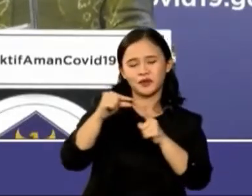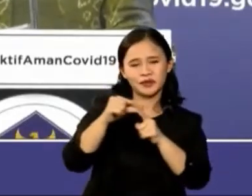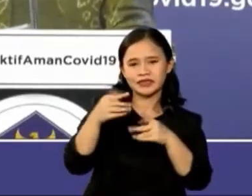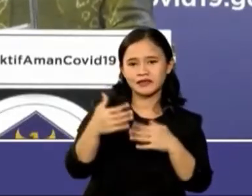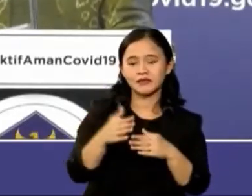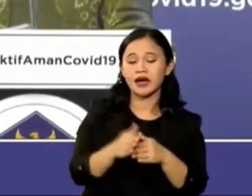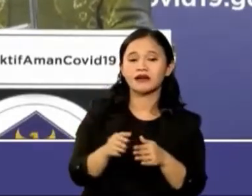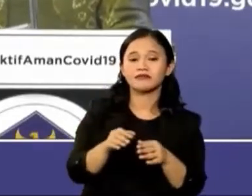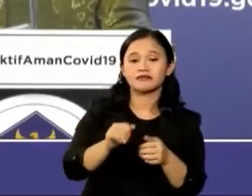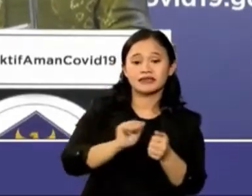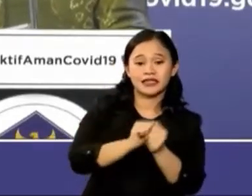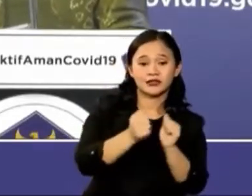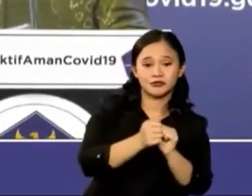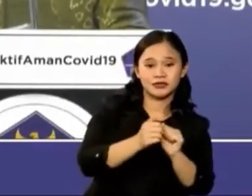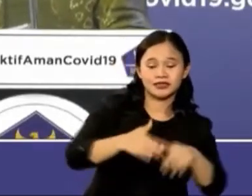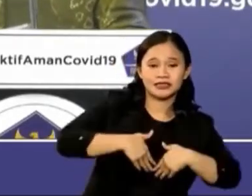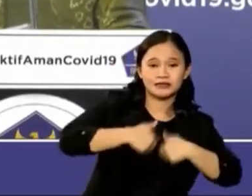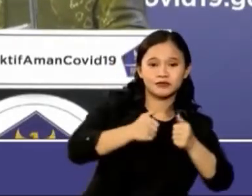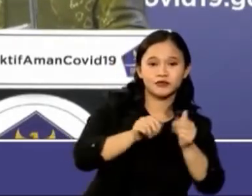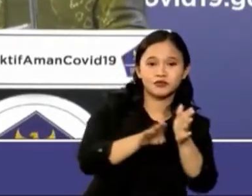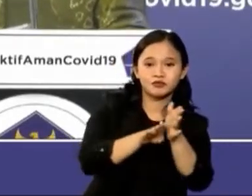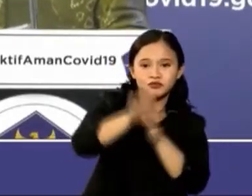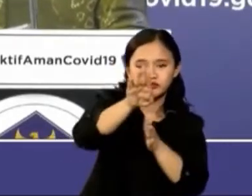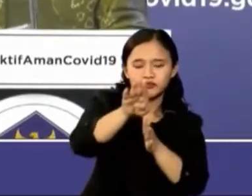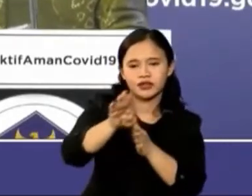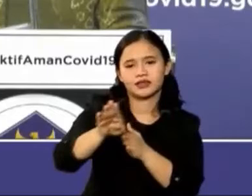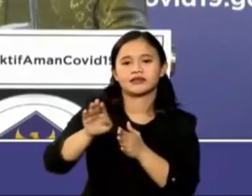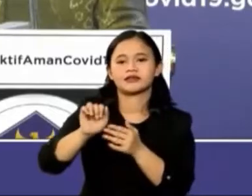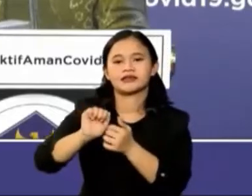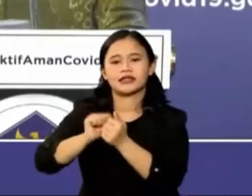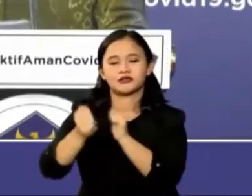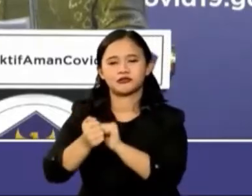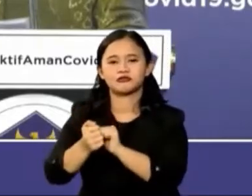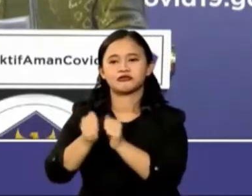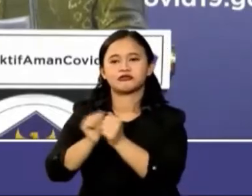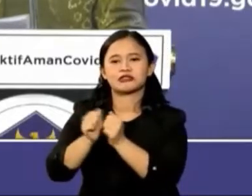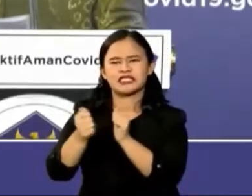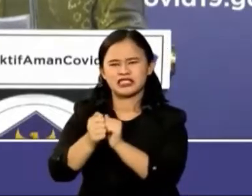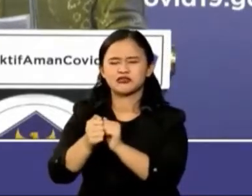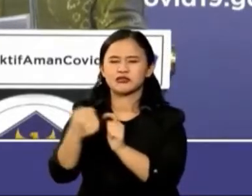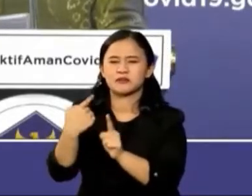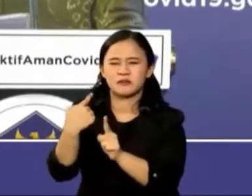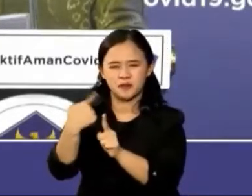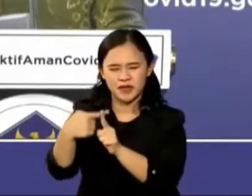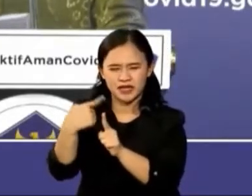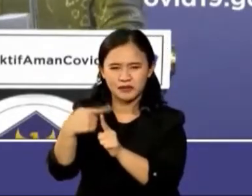Selatan. Hari ini melaporkan 58 kasus, namun dilaporkan